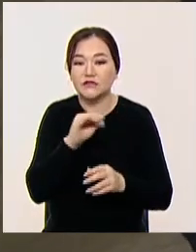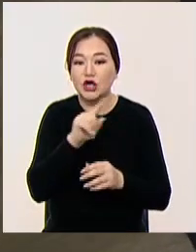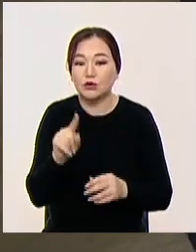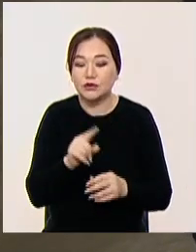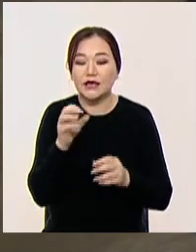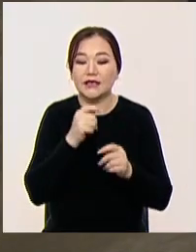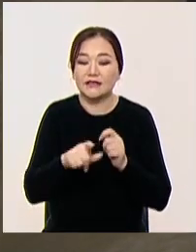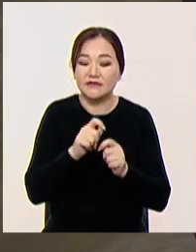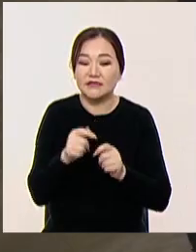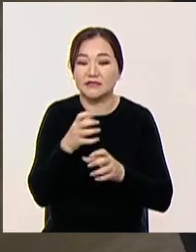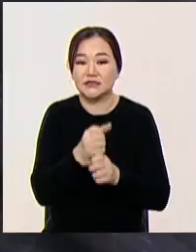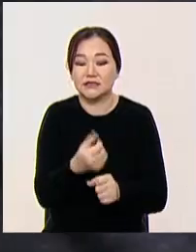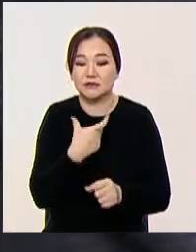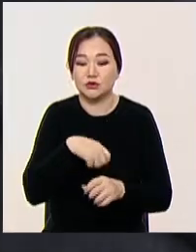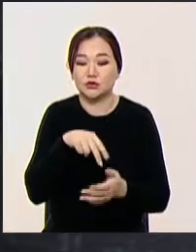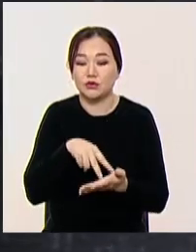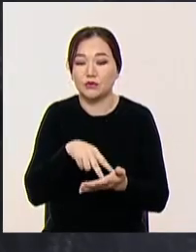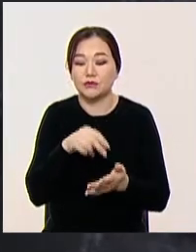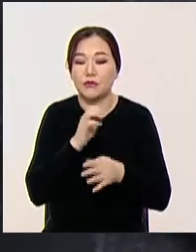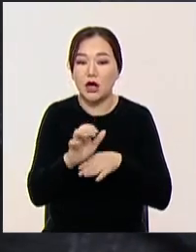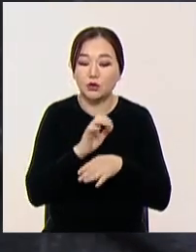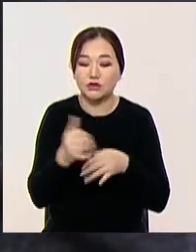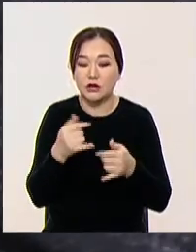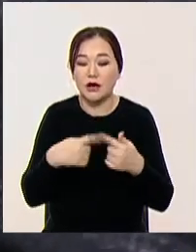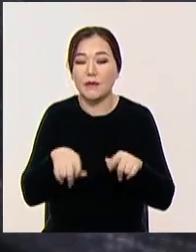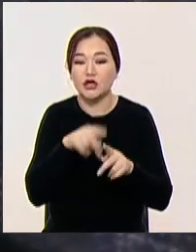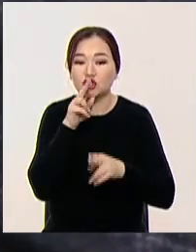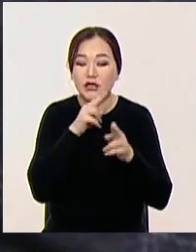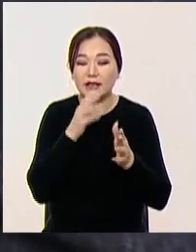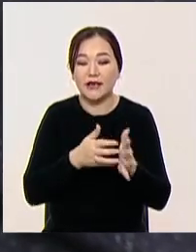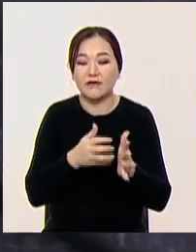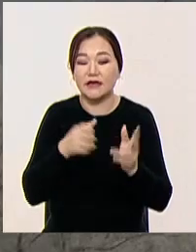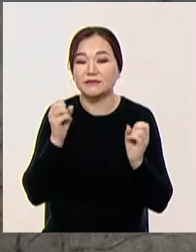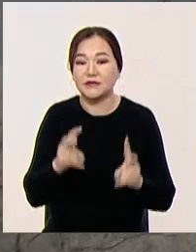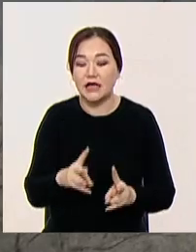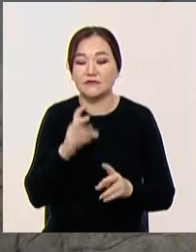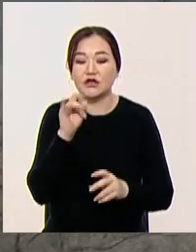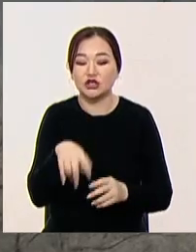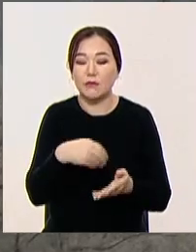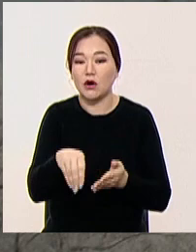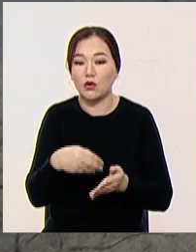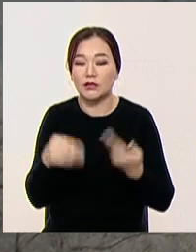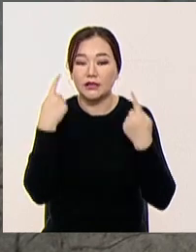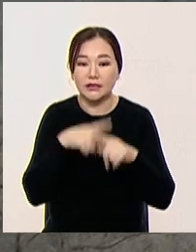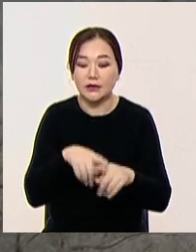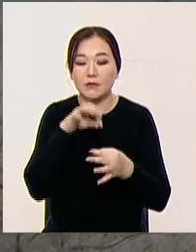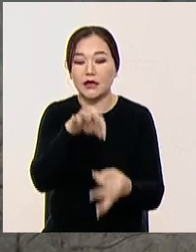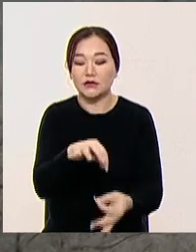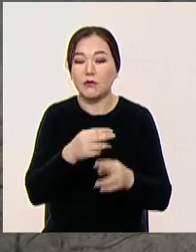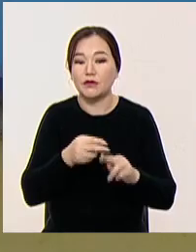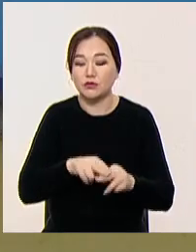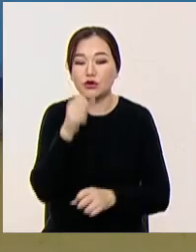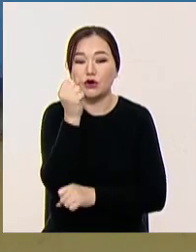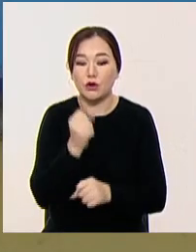образом инвесторы сокращали себестоимость продукции. Теперь компания жалуется, что не хватает специалистов. И порой даже закупленное оборудование простаивает, потому